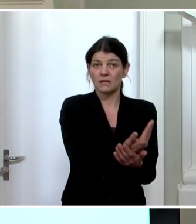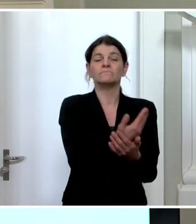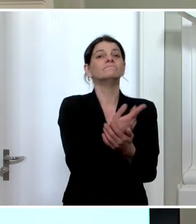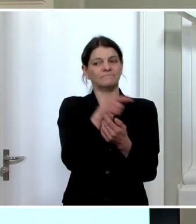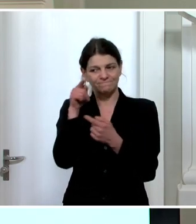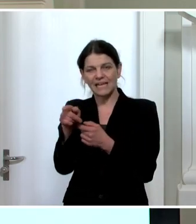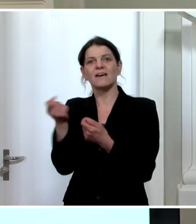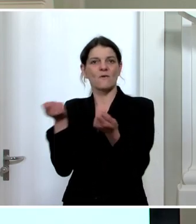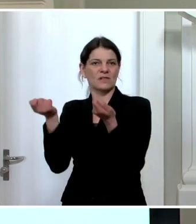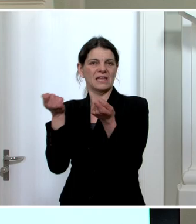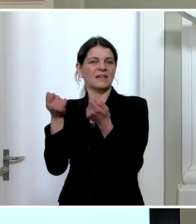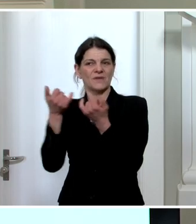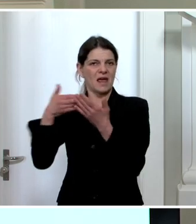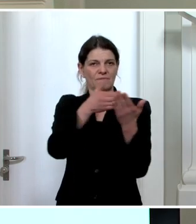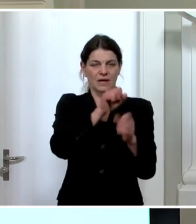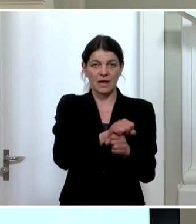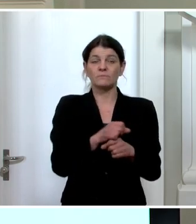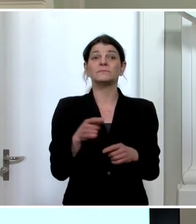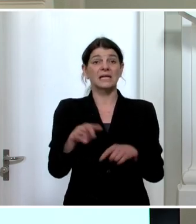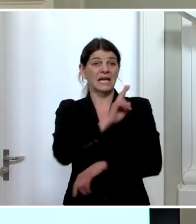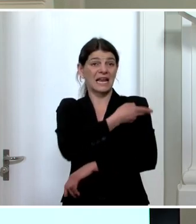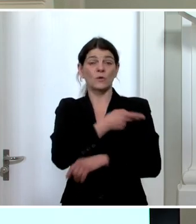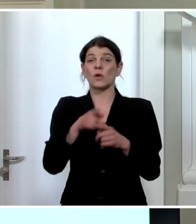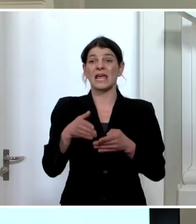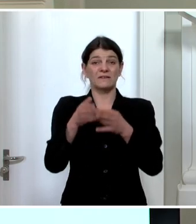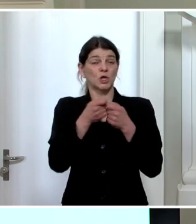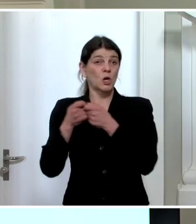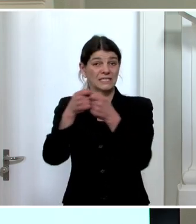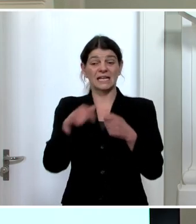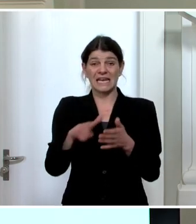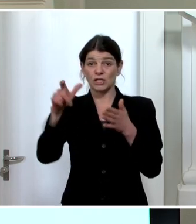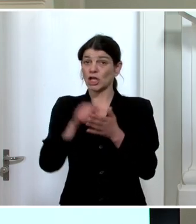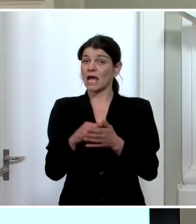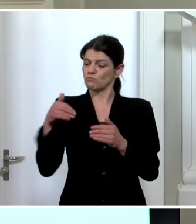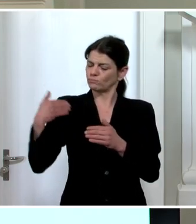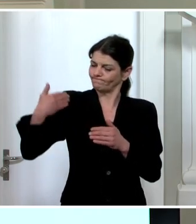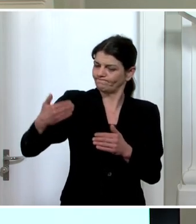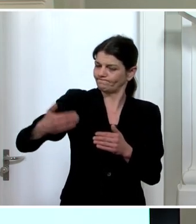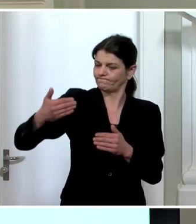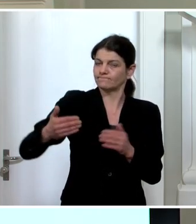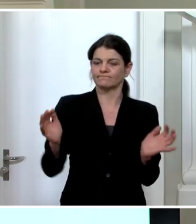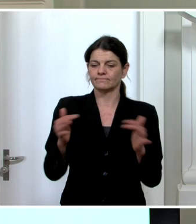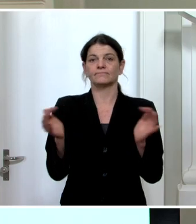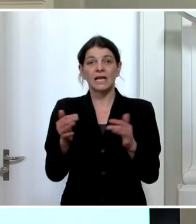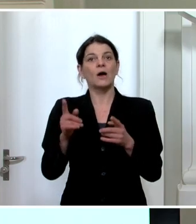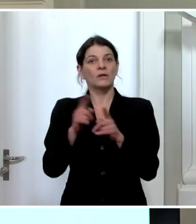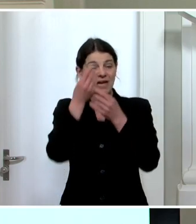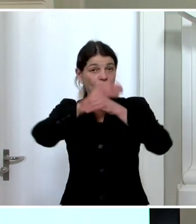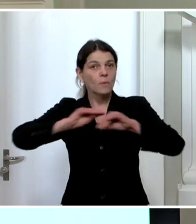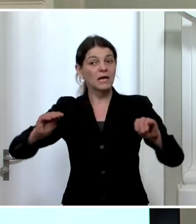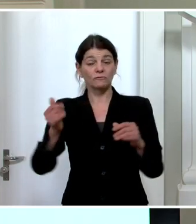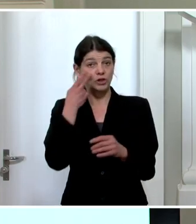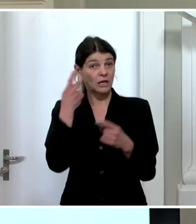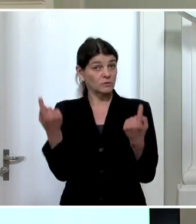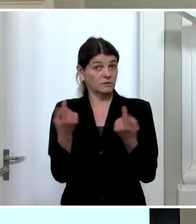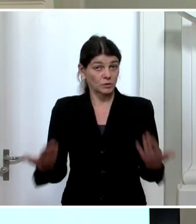koordiniert. Die Rettungs- und Hilfsorganisationen des Landes müssen periodisch über die Lage informiert werden, damit sie sich